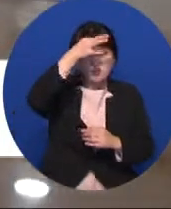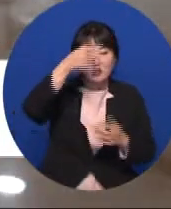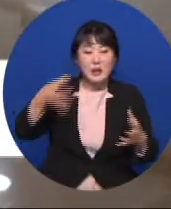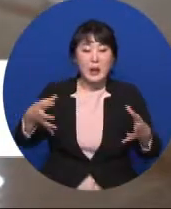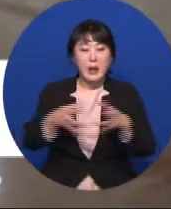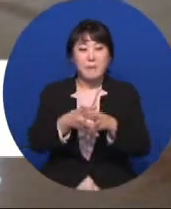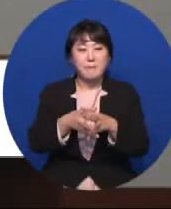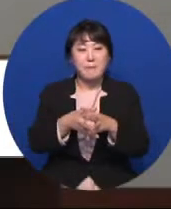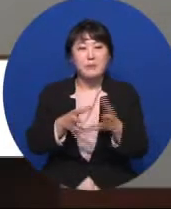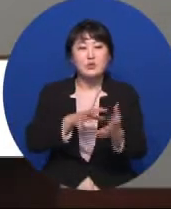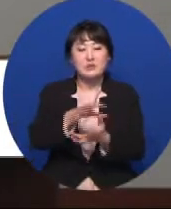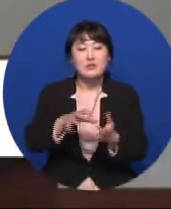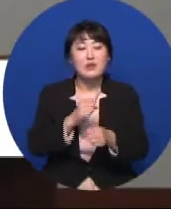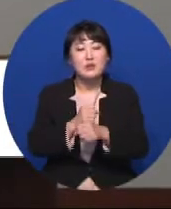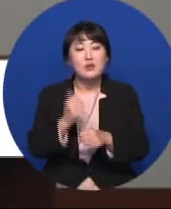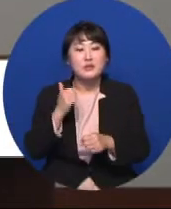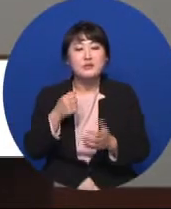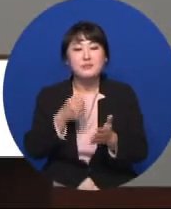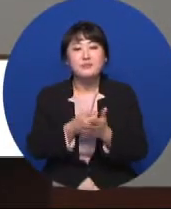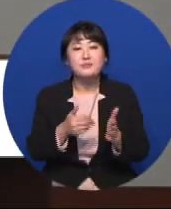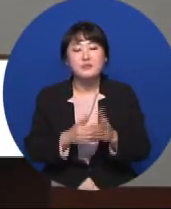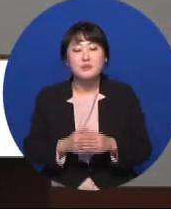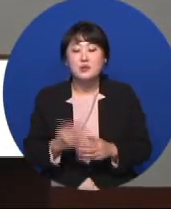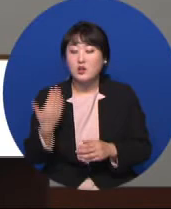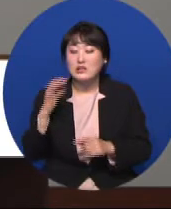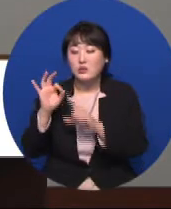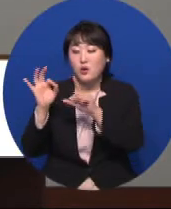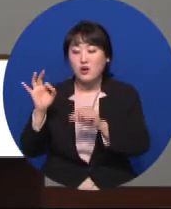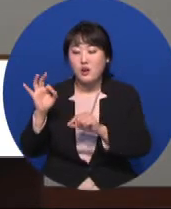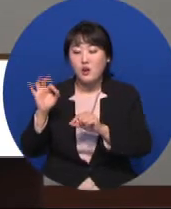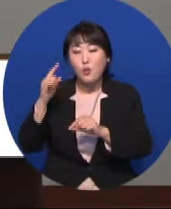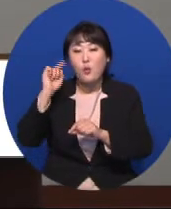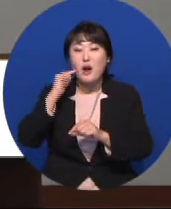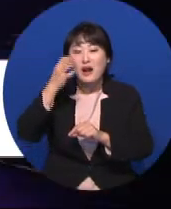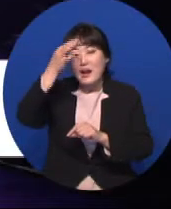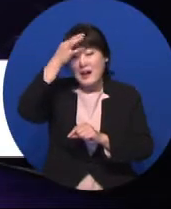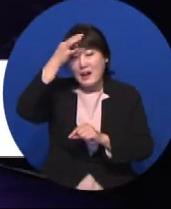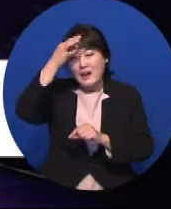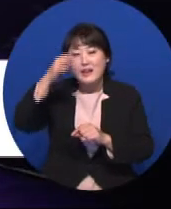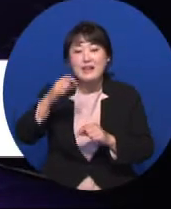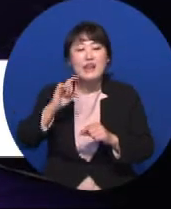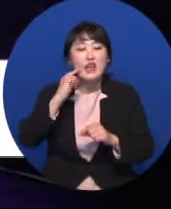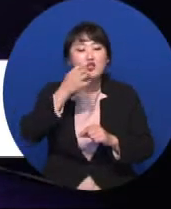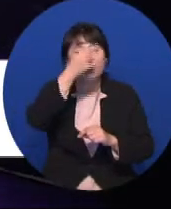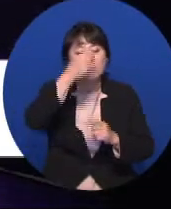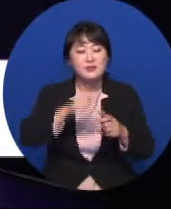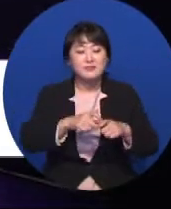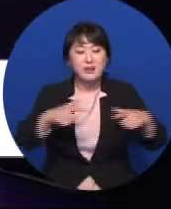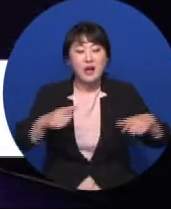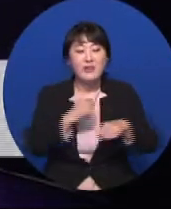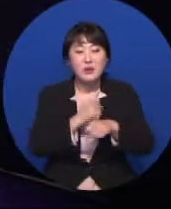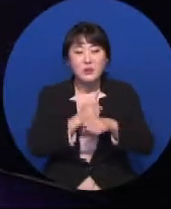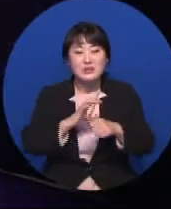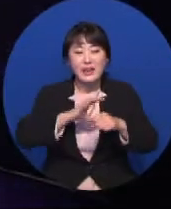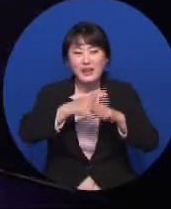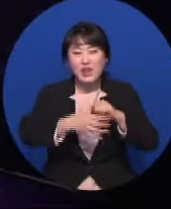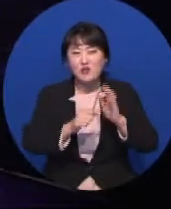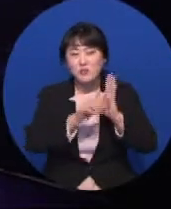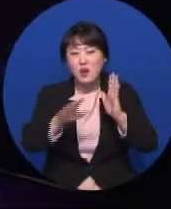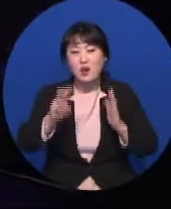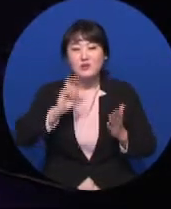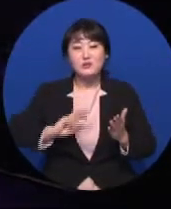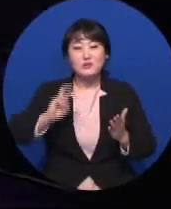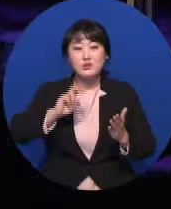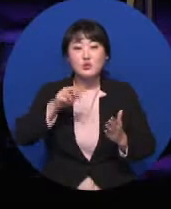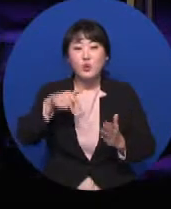했습니다 카이스트는 지난해 10월에도 과학 기술의 혁신을 예술 영역으로 넣어 뛰겠다 며 세계적인 성악과 조수미